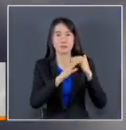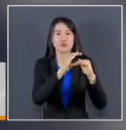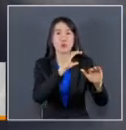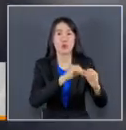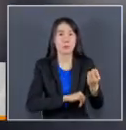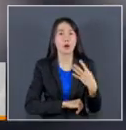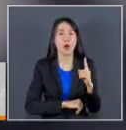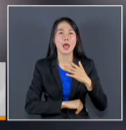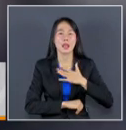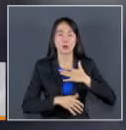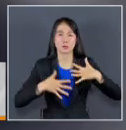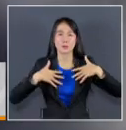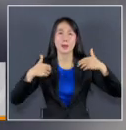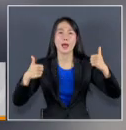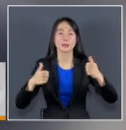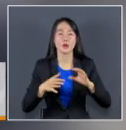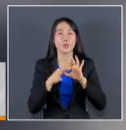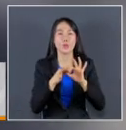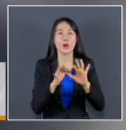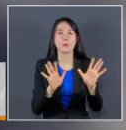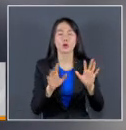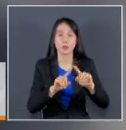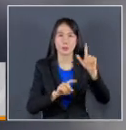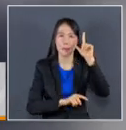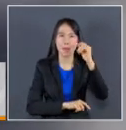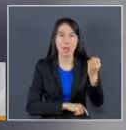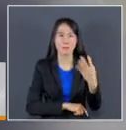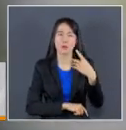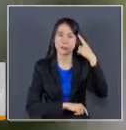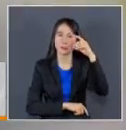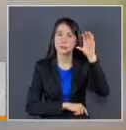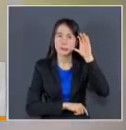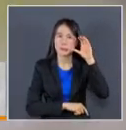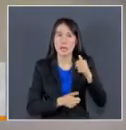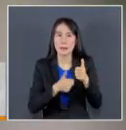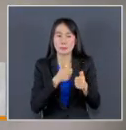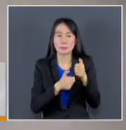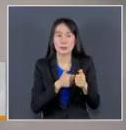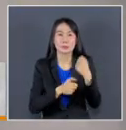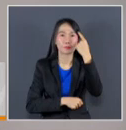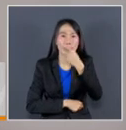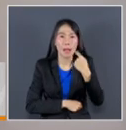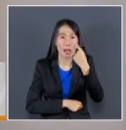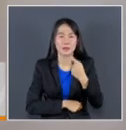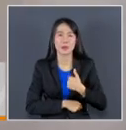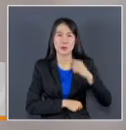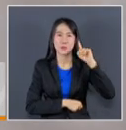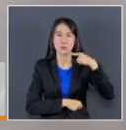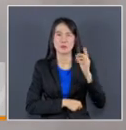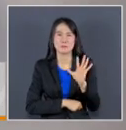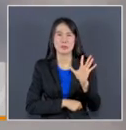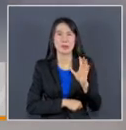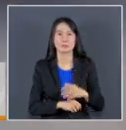สบายดีแม่ไม่ต้องห่วงแต่แม่บอกว่าเชื่อนะว่าข้อความที่ส่งมาเนี่ยลูกของเธอไม่ได้พิมพ์